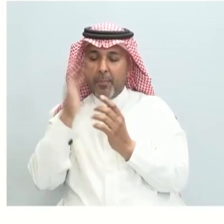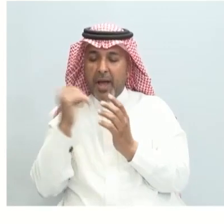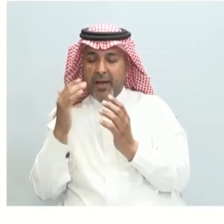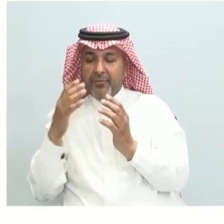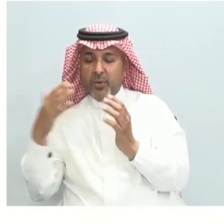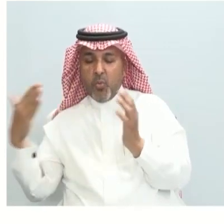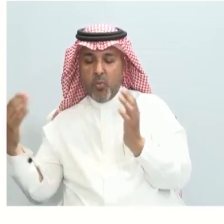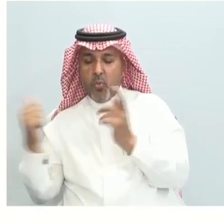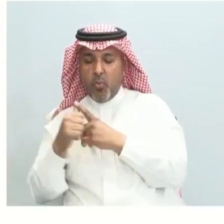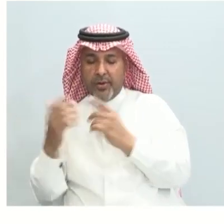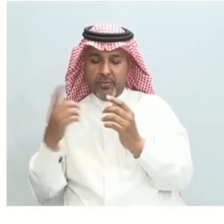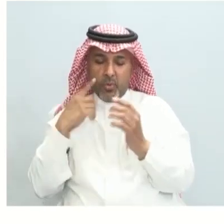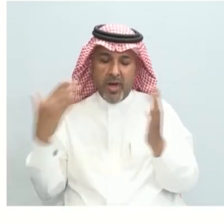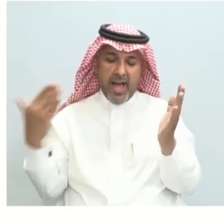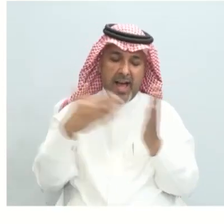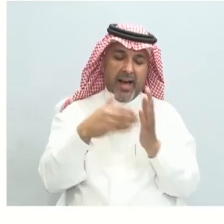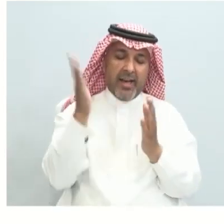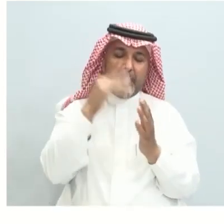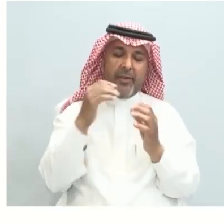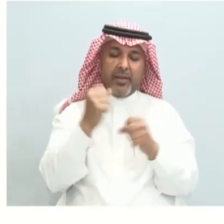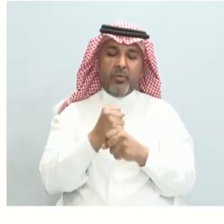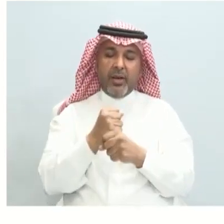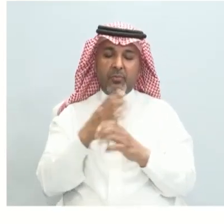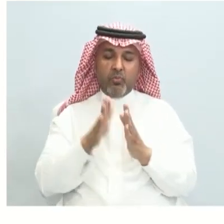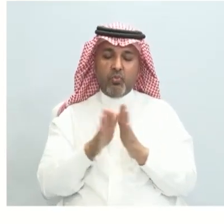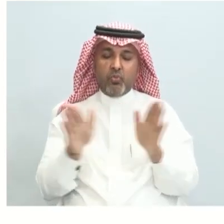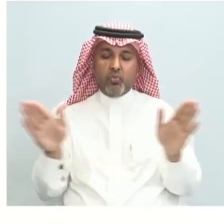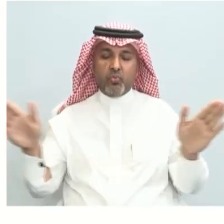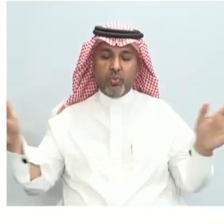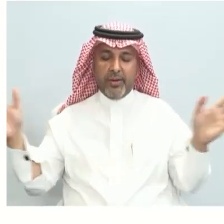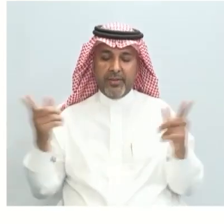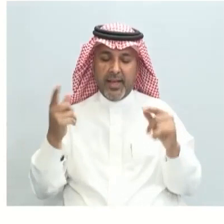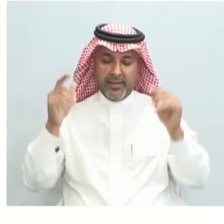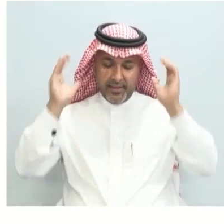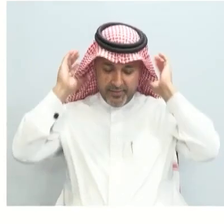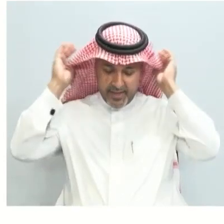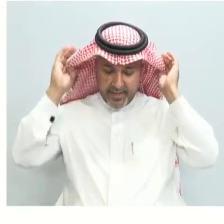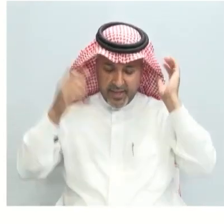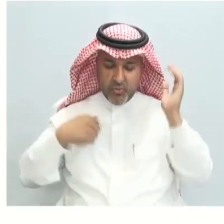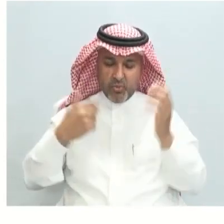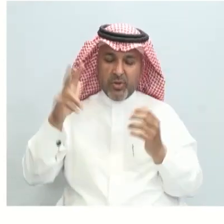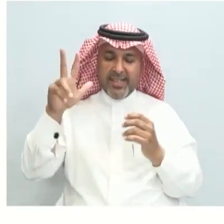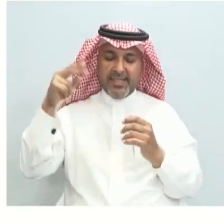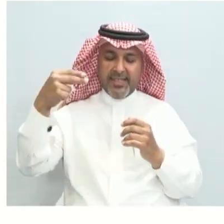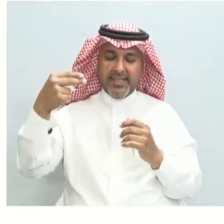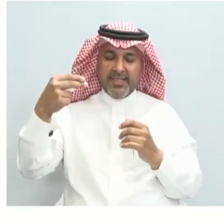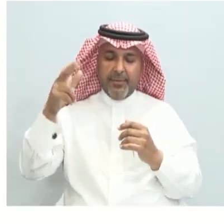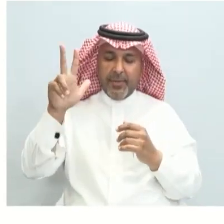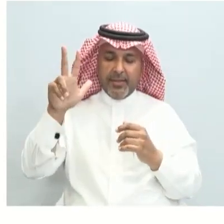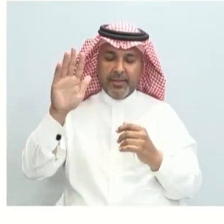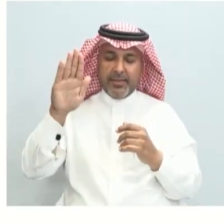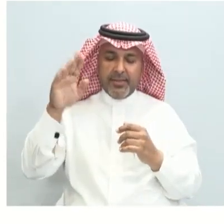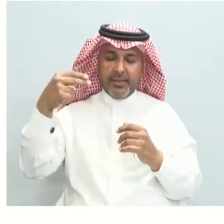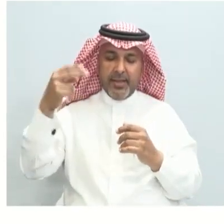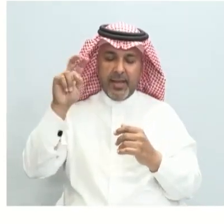حساب الارتفاع عشان والله أحسب نصفه, فبالتالي نقول هنا أن السعة غير معرفة, بينما طول الدورة معروف بأنه يساوي